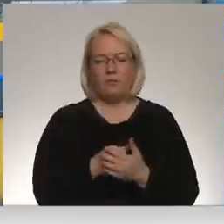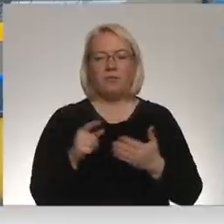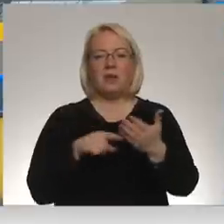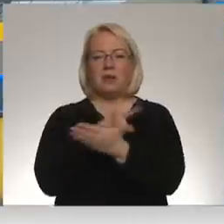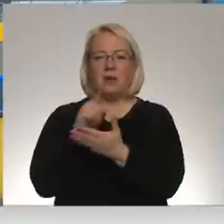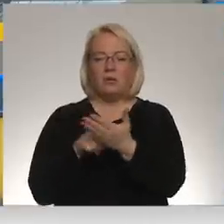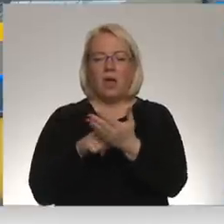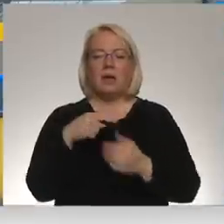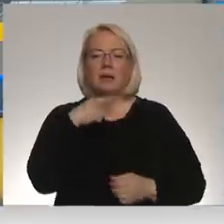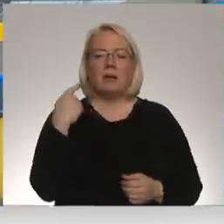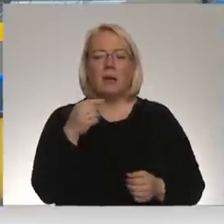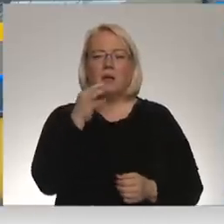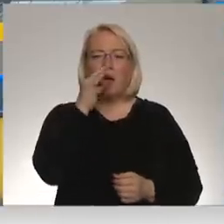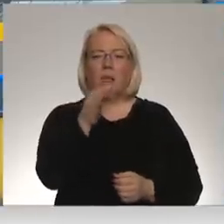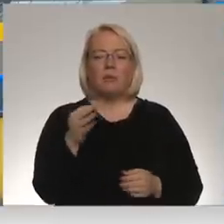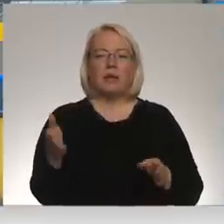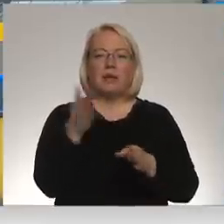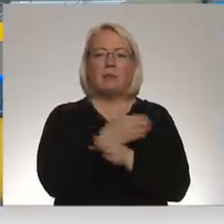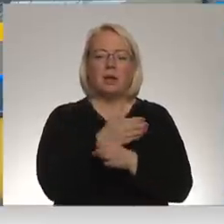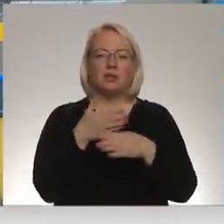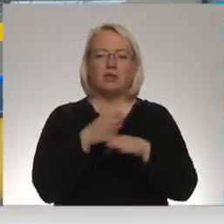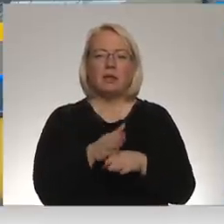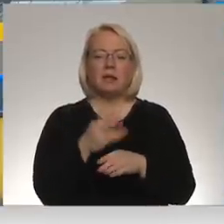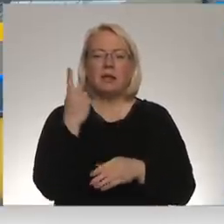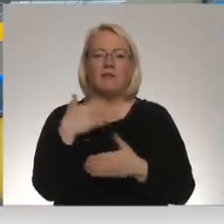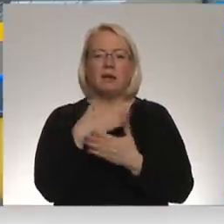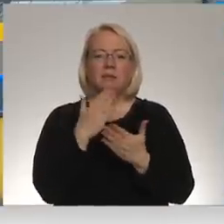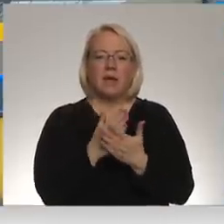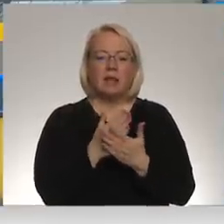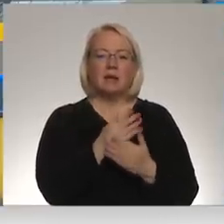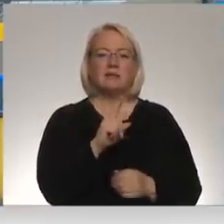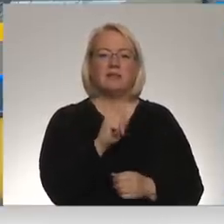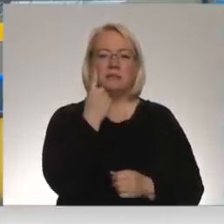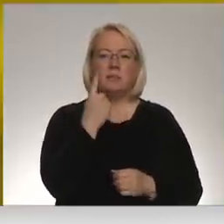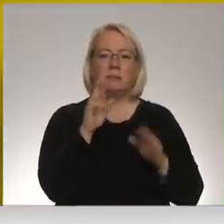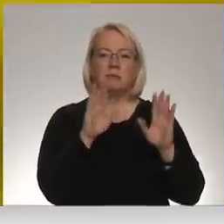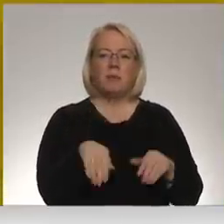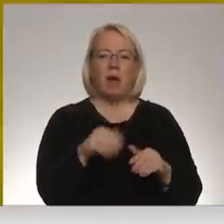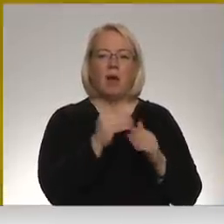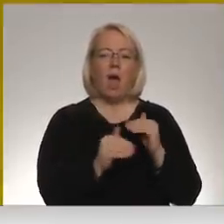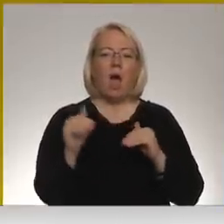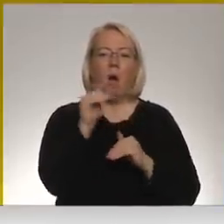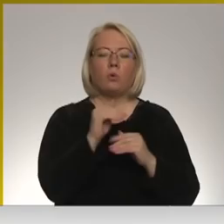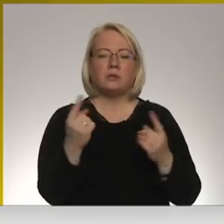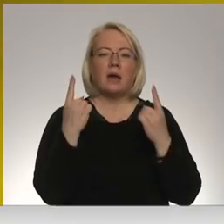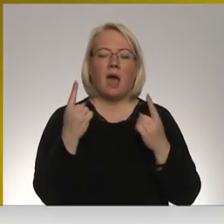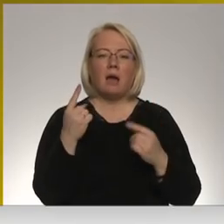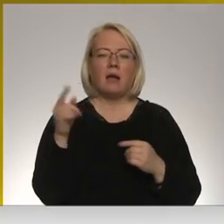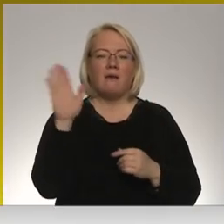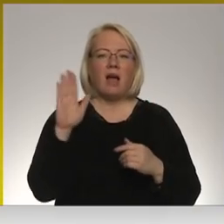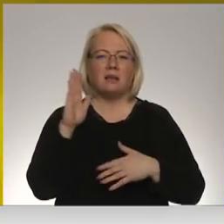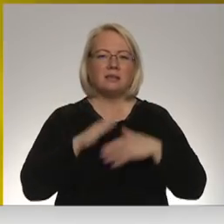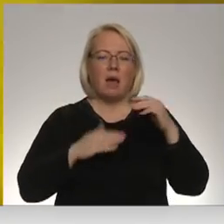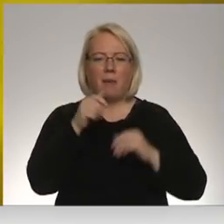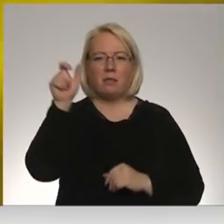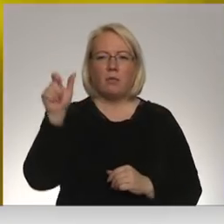Vēstnieki, es gribētu jūsu atbildi iepriekšējo sadalīt mazliet divās daļās, proti vispirms par šo augsta ranga amatpersonas Anatolī